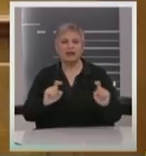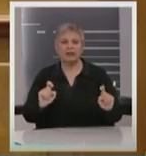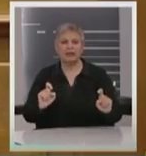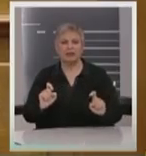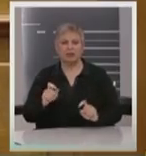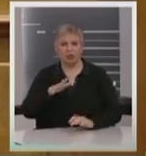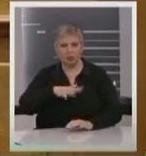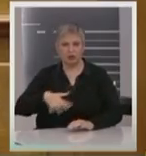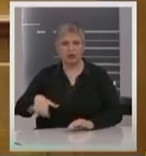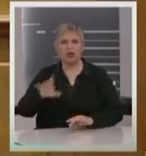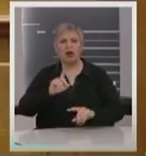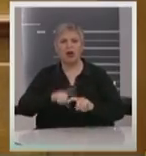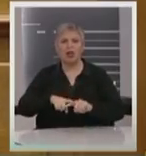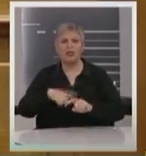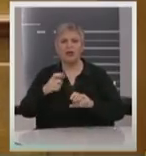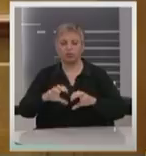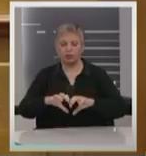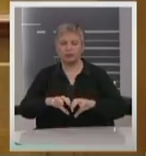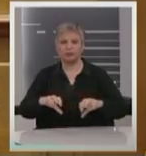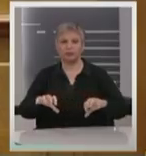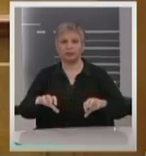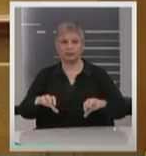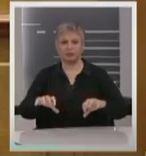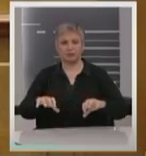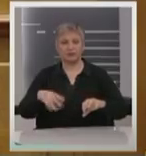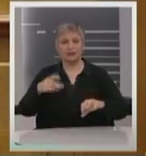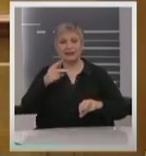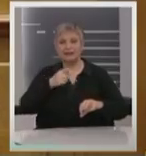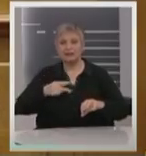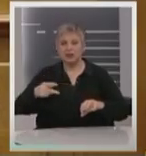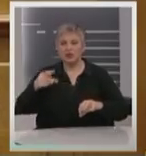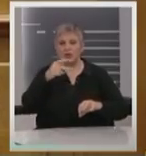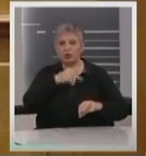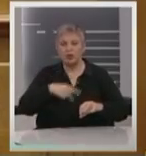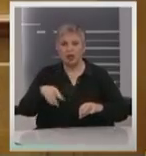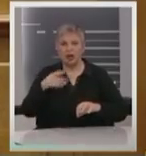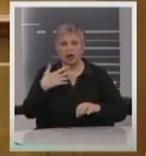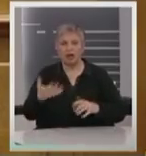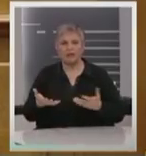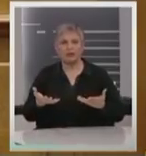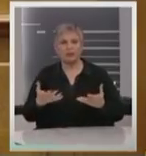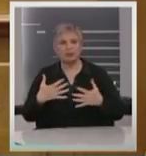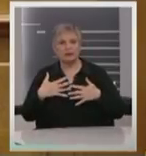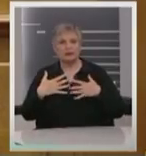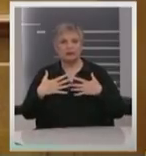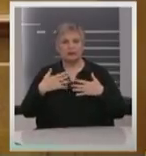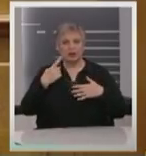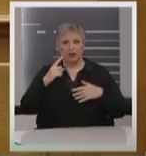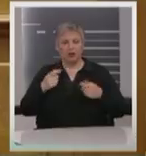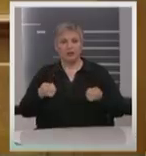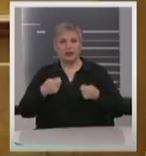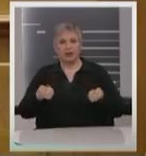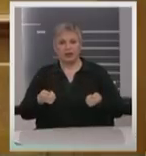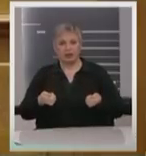χώρα κομμένη στη μέση, με μια κοινωνία ακροτηριασμένη. Εξίσου όμως